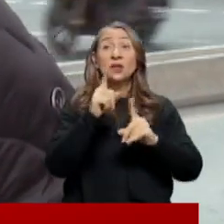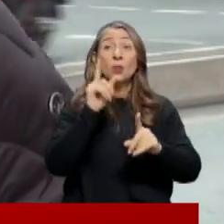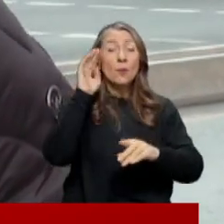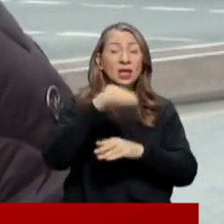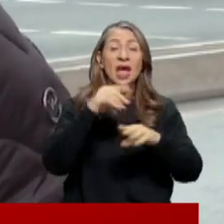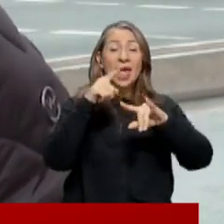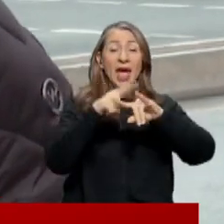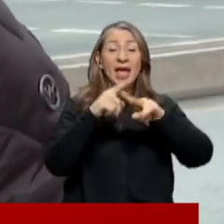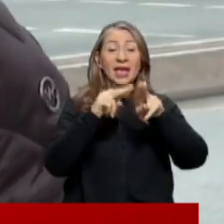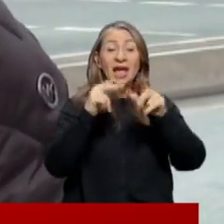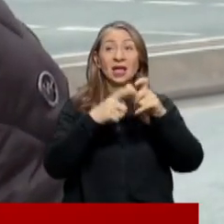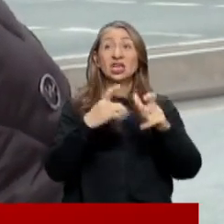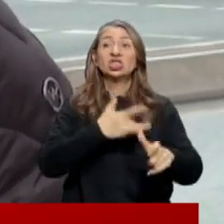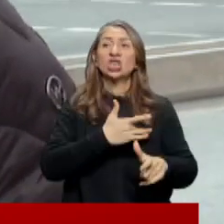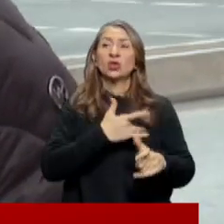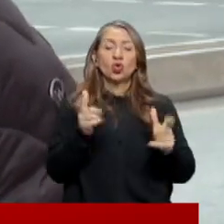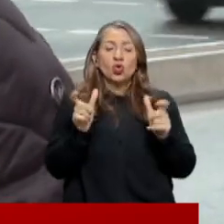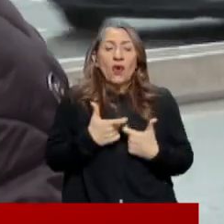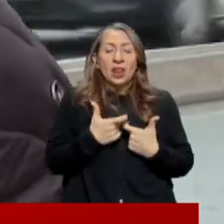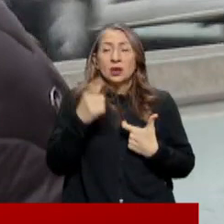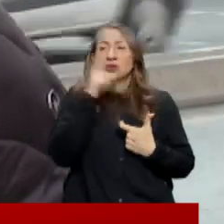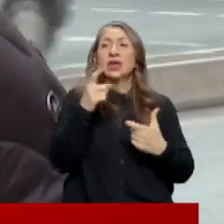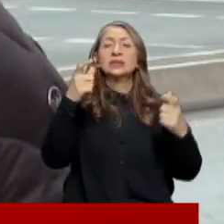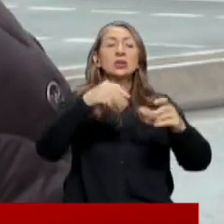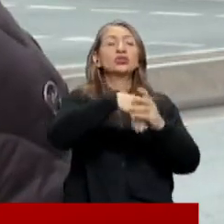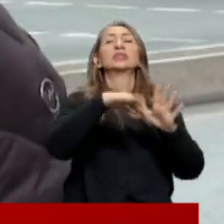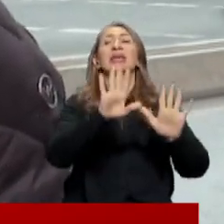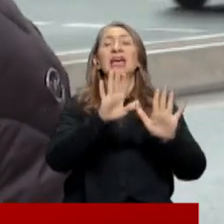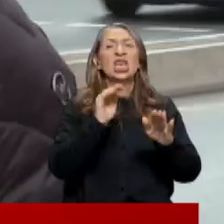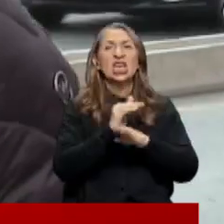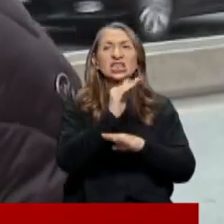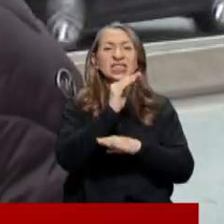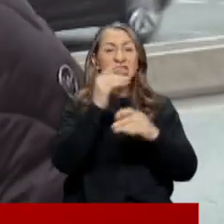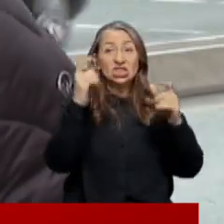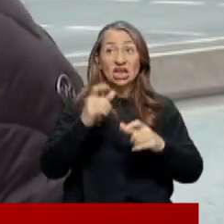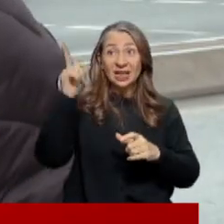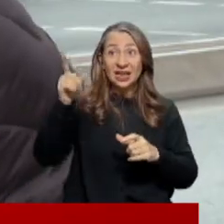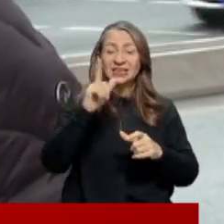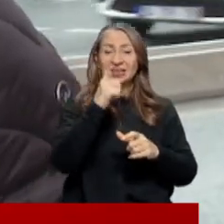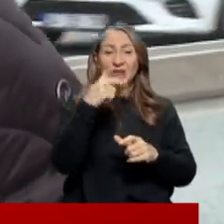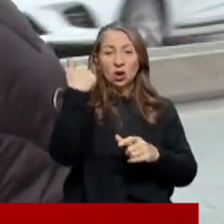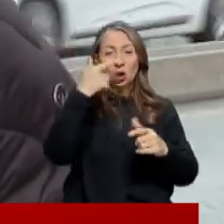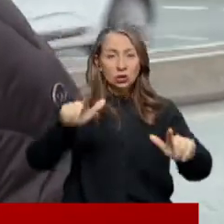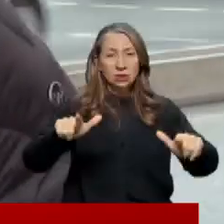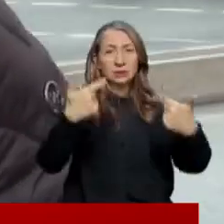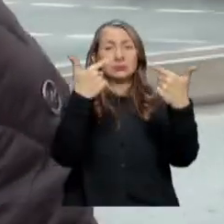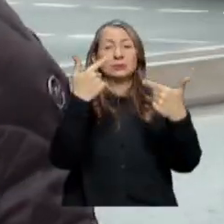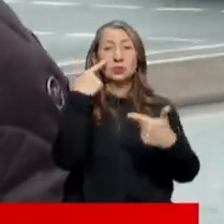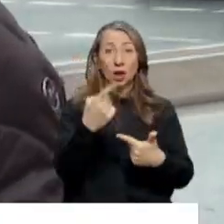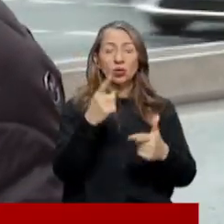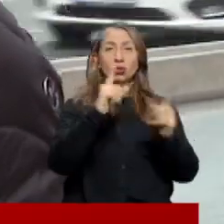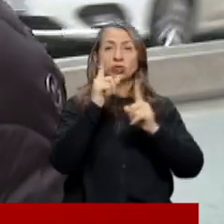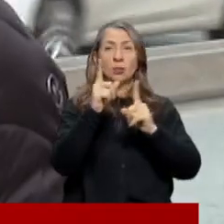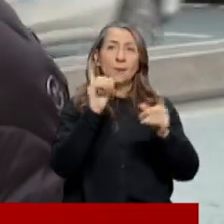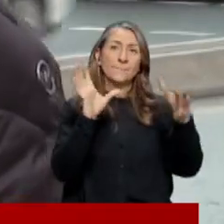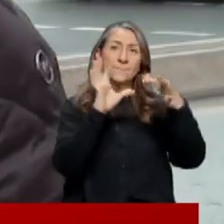mağduru HKG ise can güvenliği nedeniyle salonda değil, yaşadığı şehirden sesli ve görüntülü sistem üzerinden